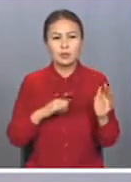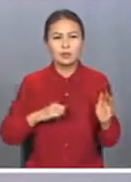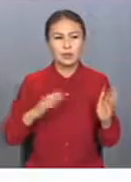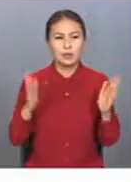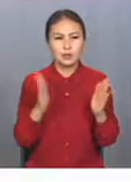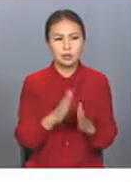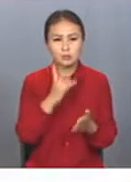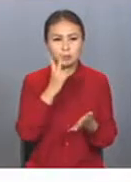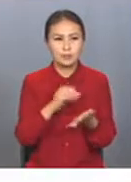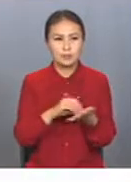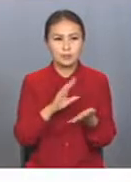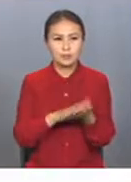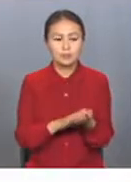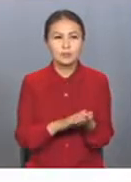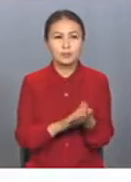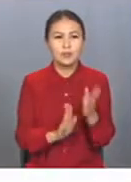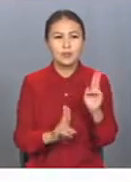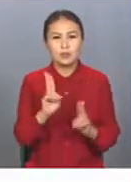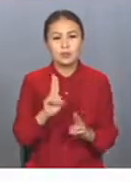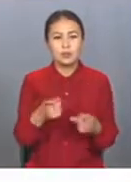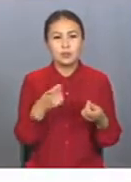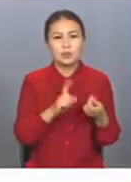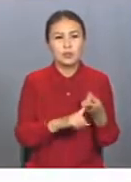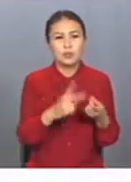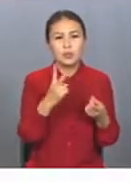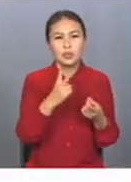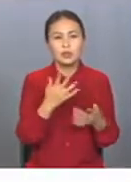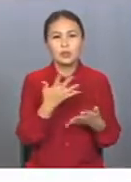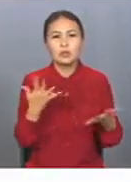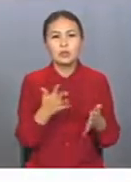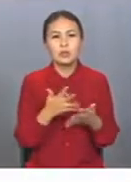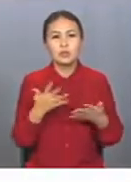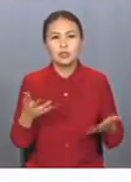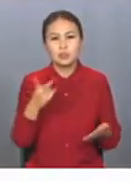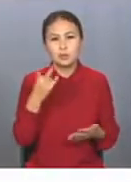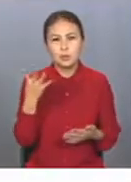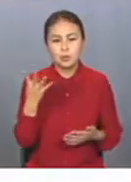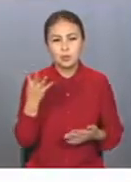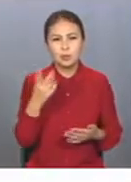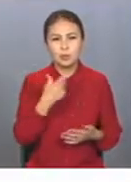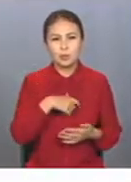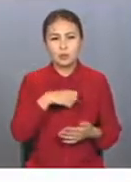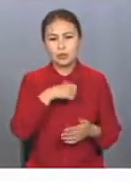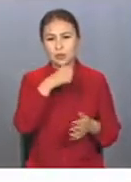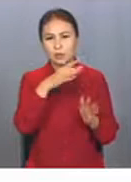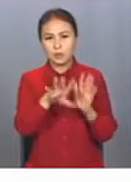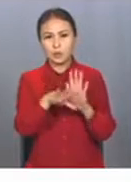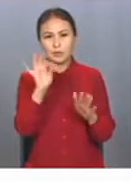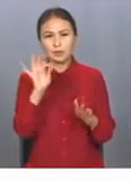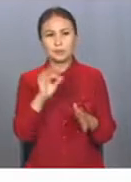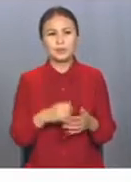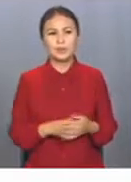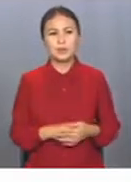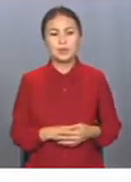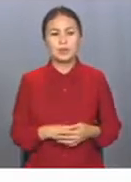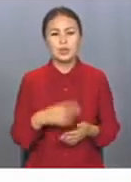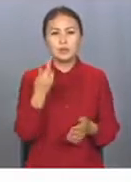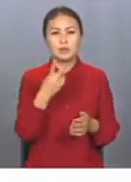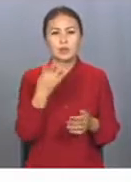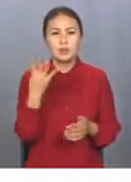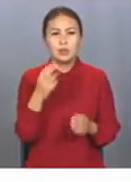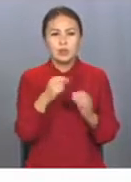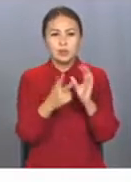tabu. Ädis boyunca ikeuinin ülkeni qaysı 24. 24'ün özünü alıp körek. 24